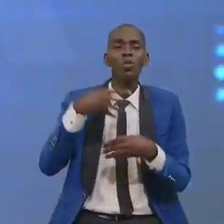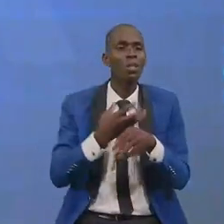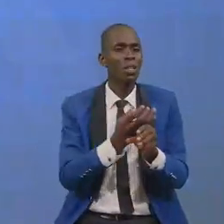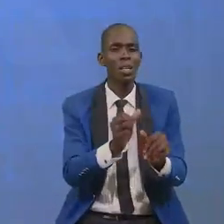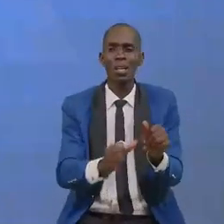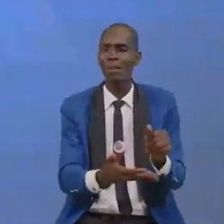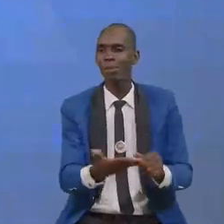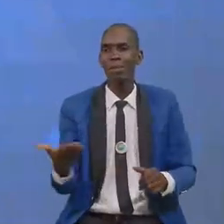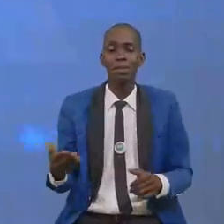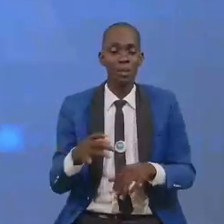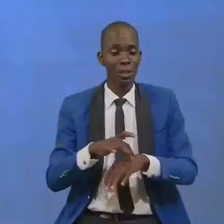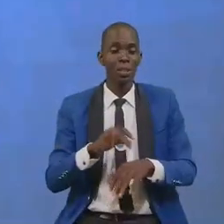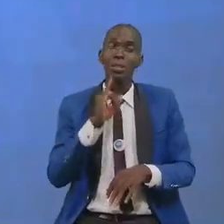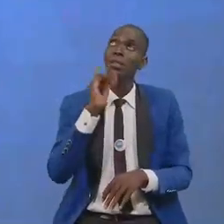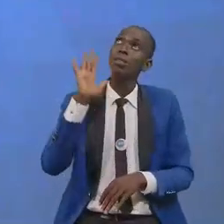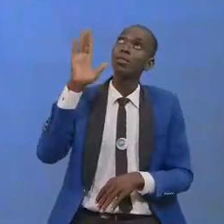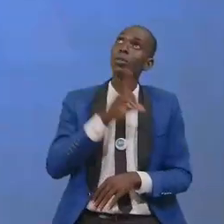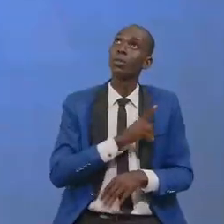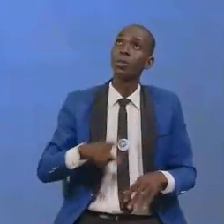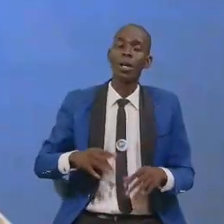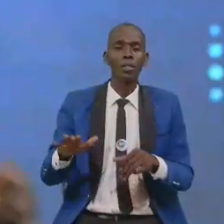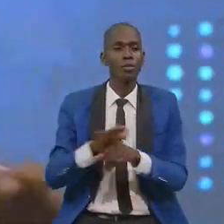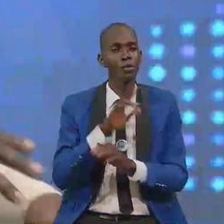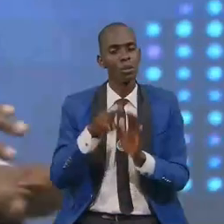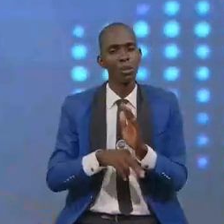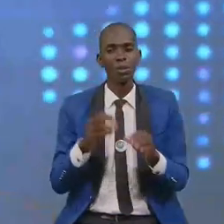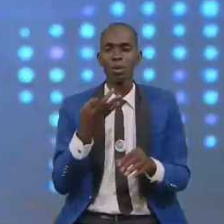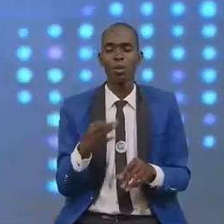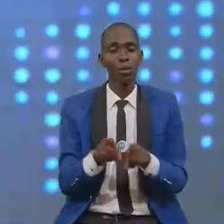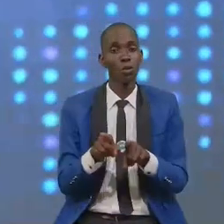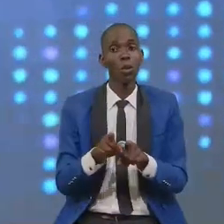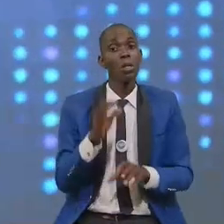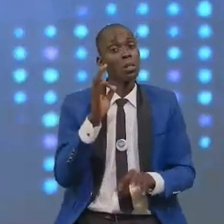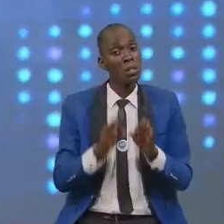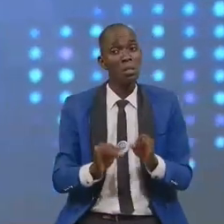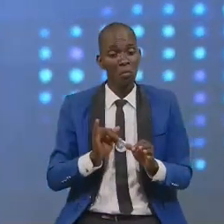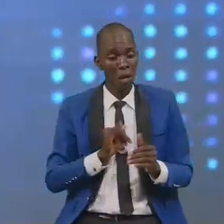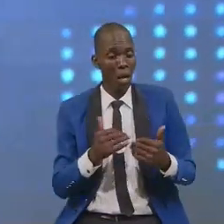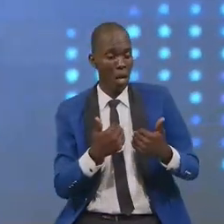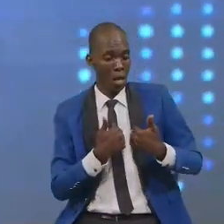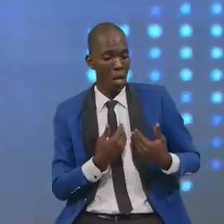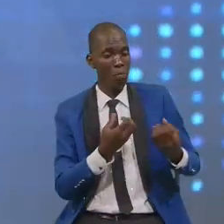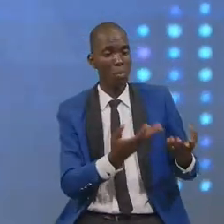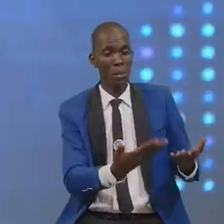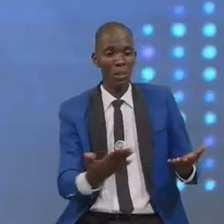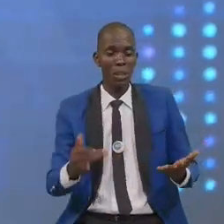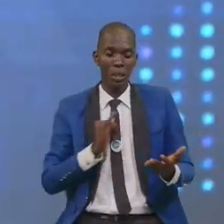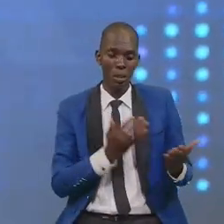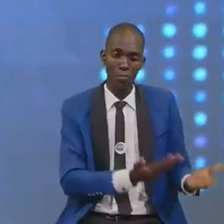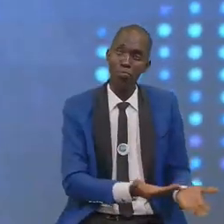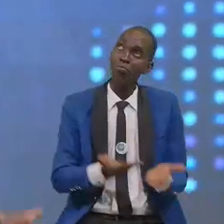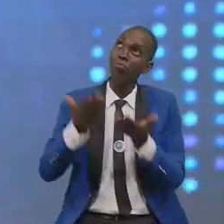alors la terre est tenait tout ce qu'elle renferme même si je les ajoutais et je te les présente